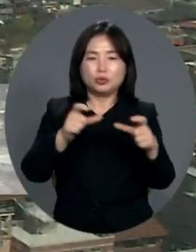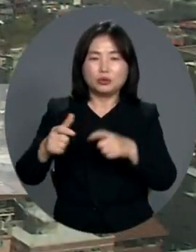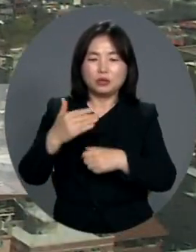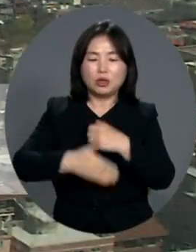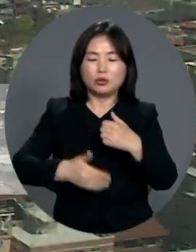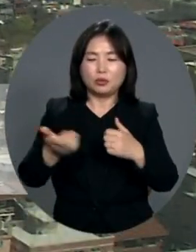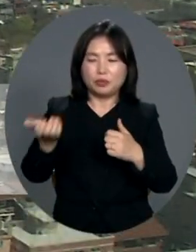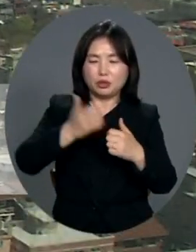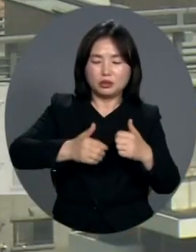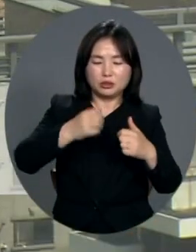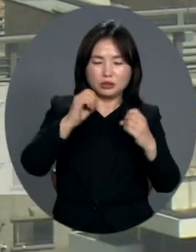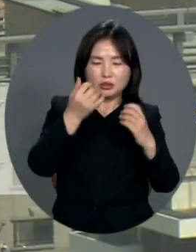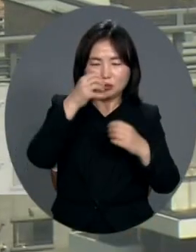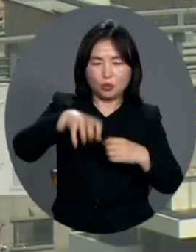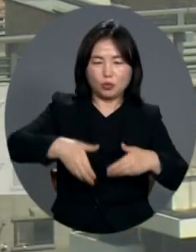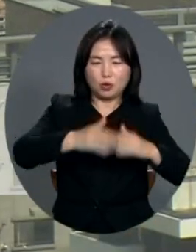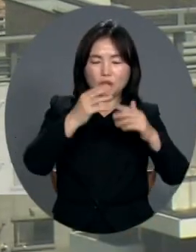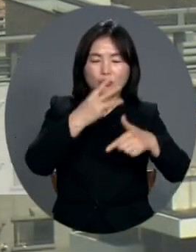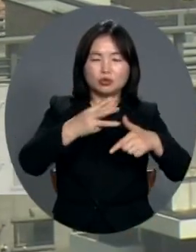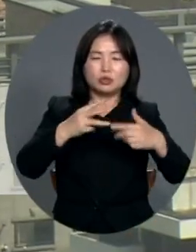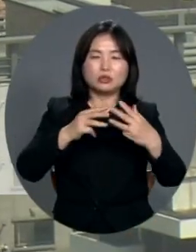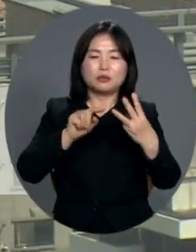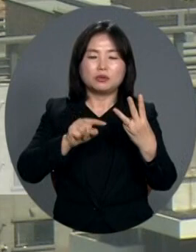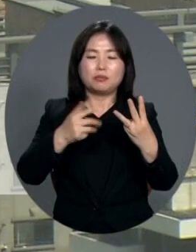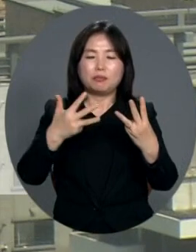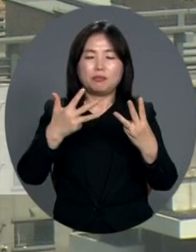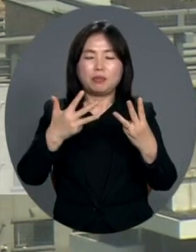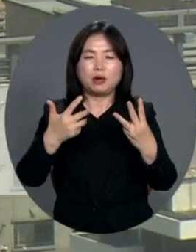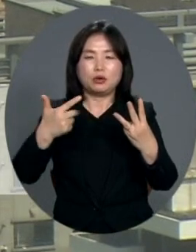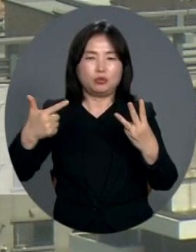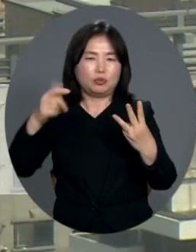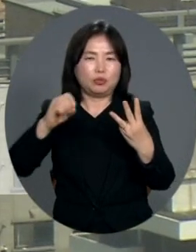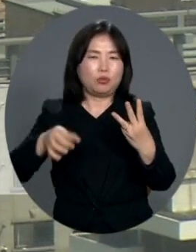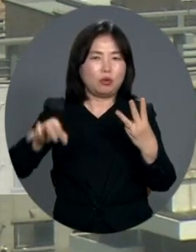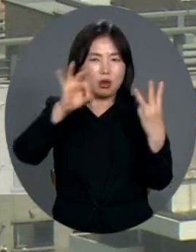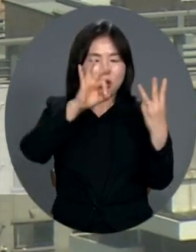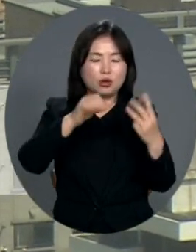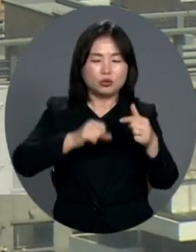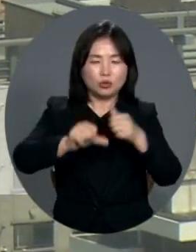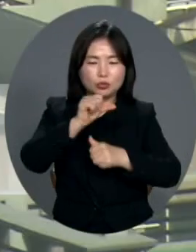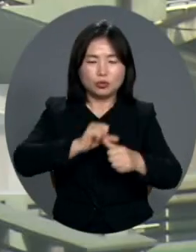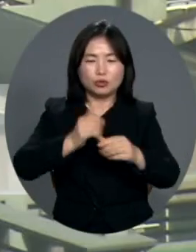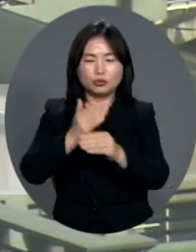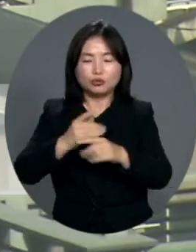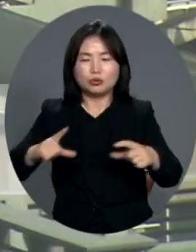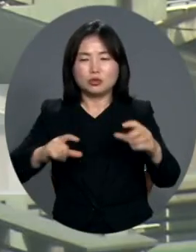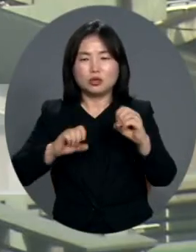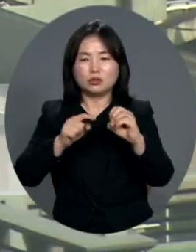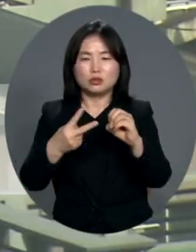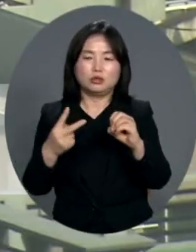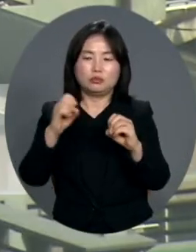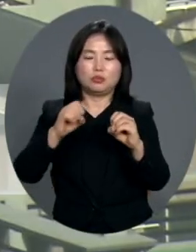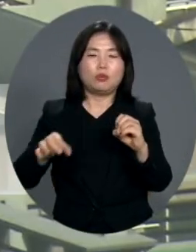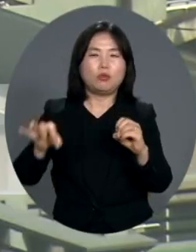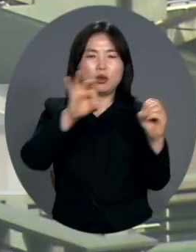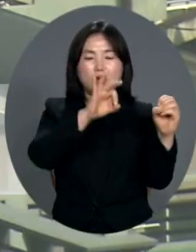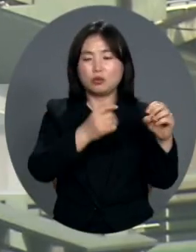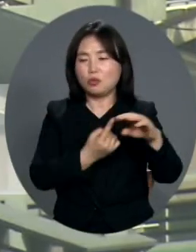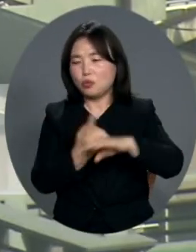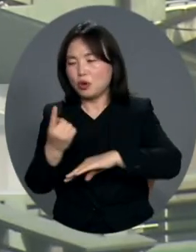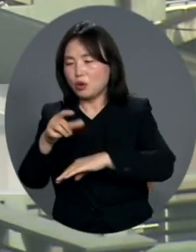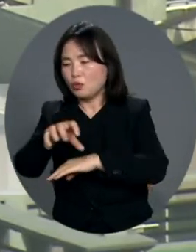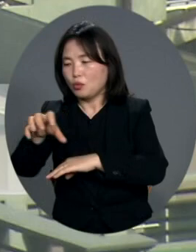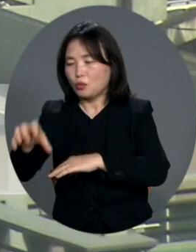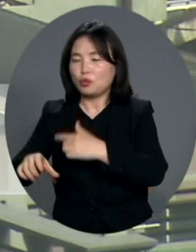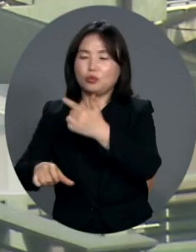대구 편입과 신공항 기대로 군위군이 3.86% 올랐고 수성구와 중구도 0.2% 오른 반면